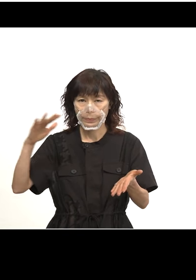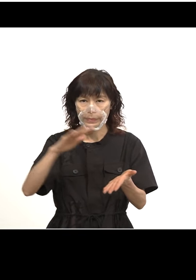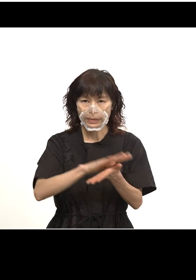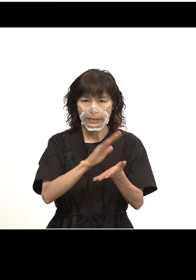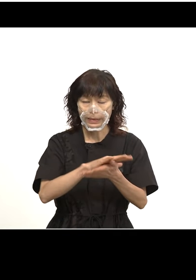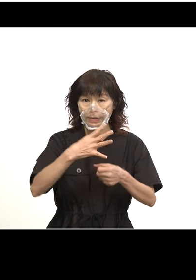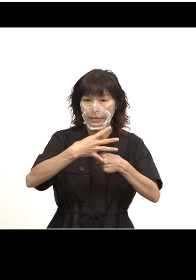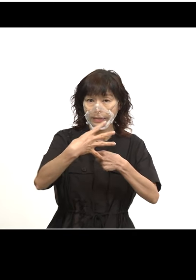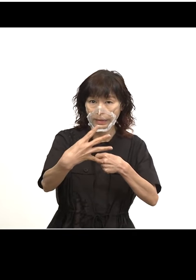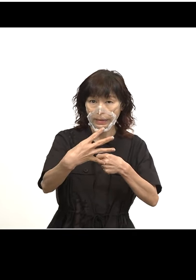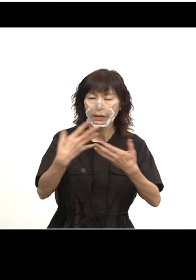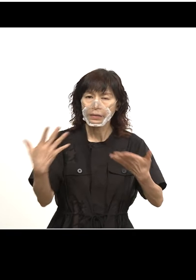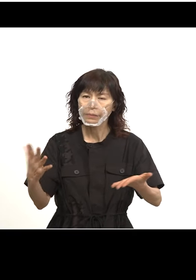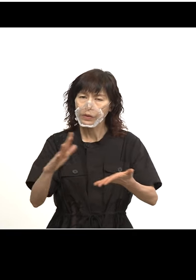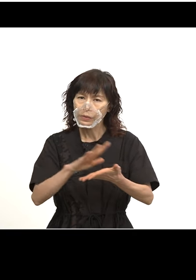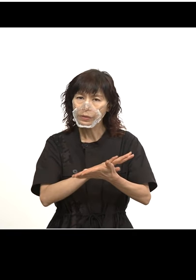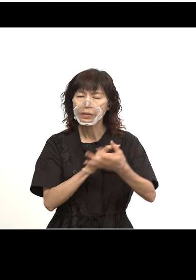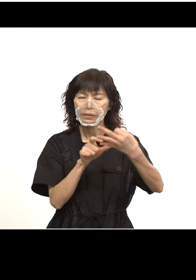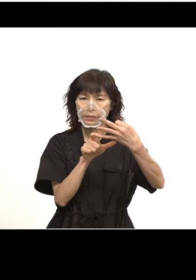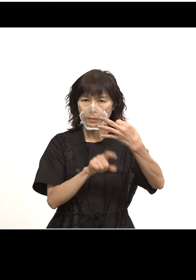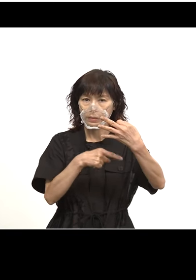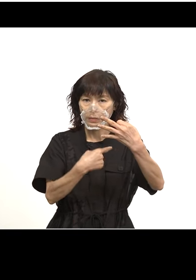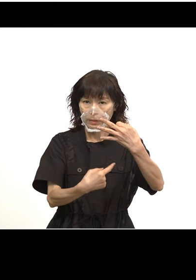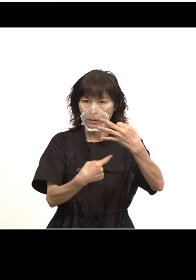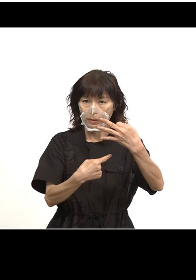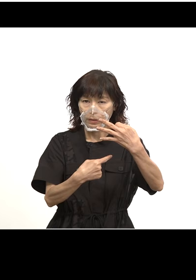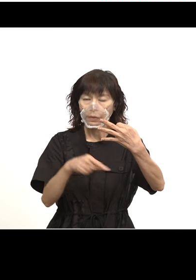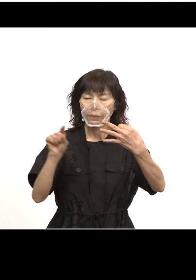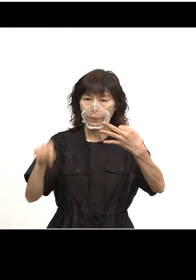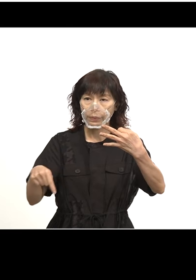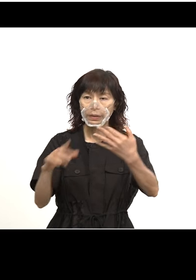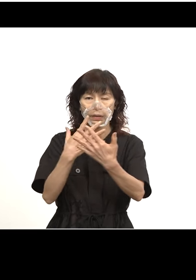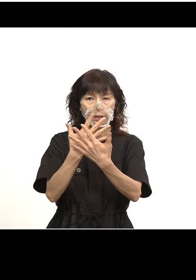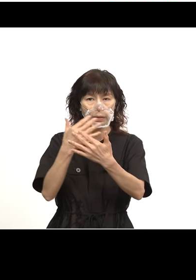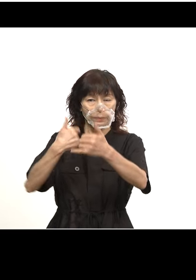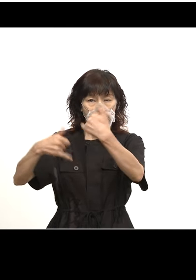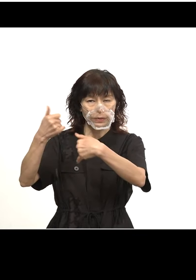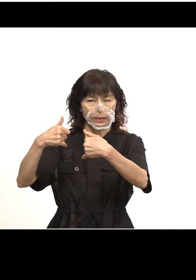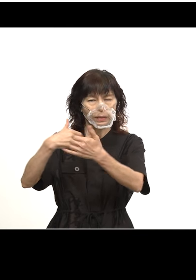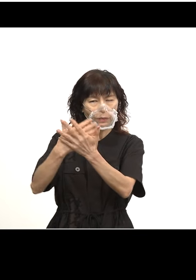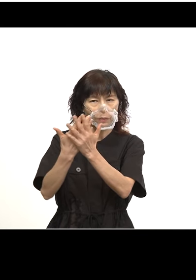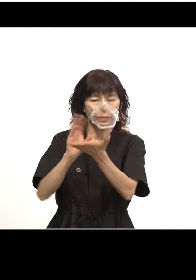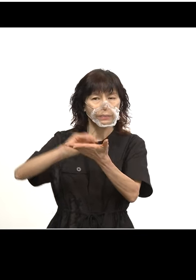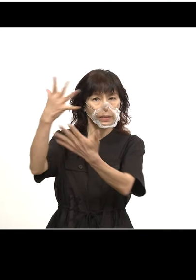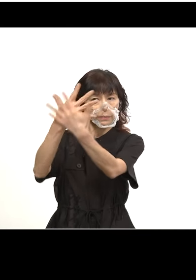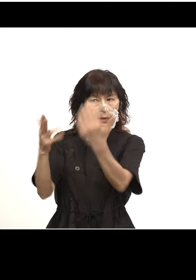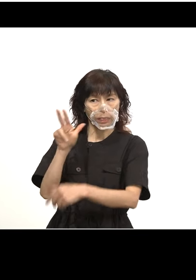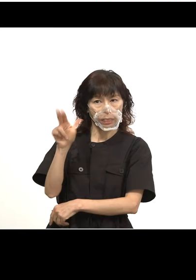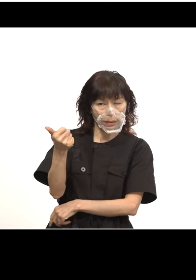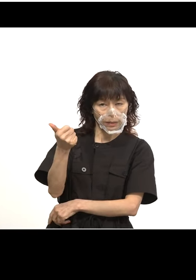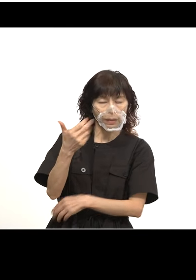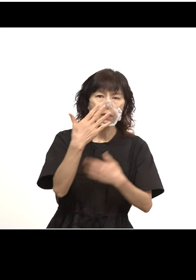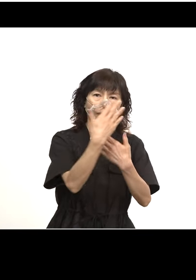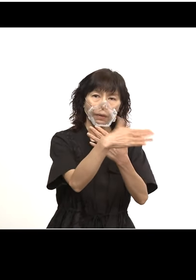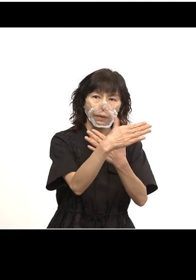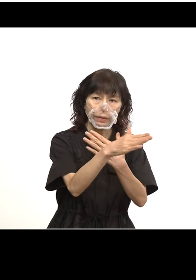啦。我哋今年3月1日开始咧，就已经喺网上有一连串嘅精彩节目，由海外